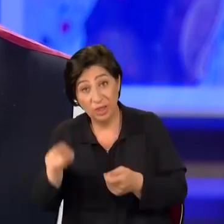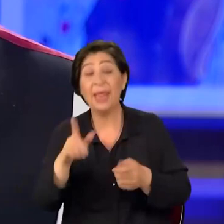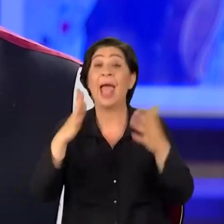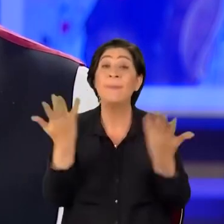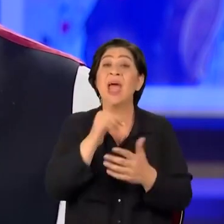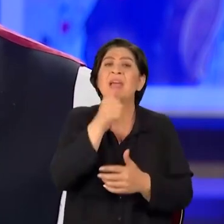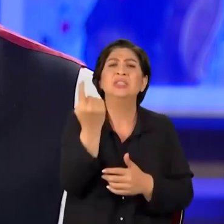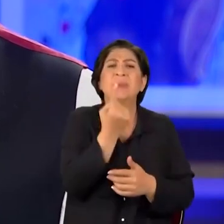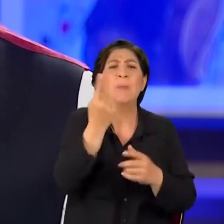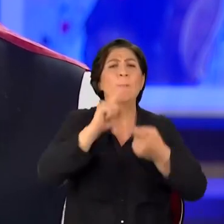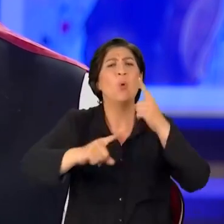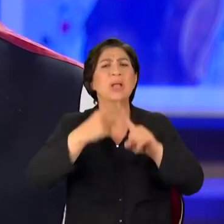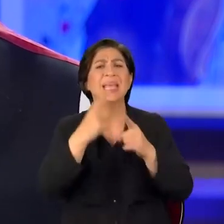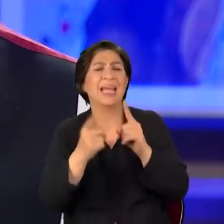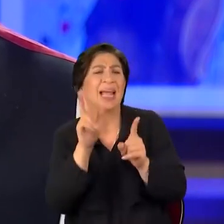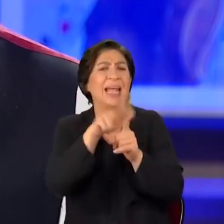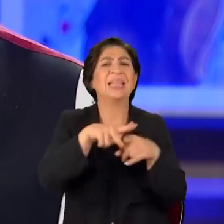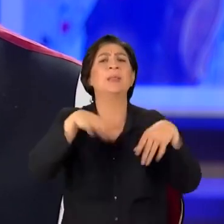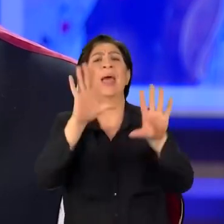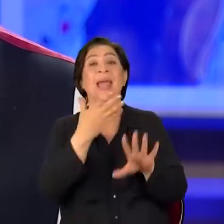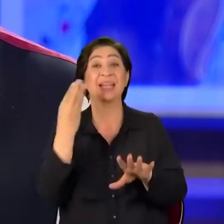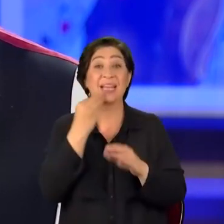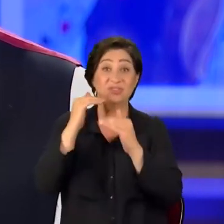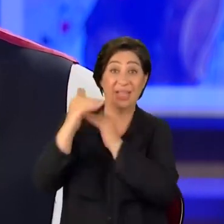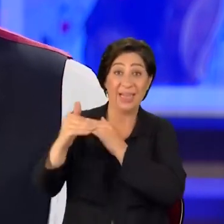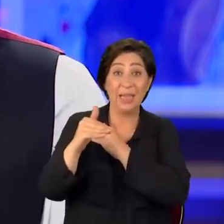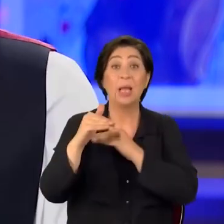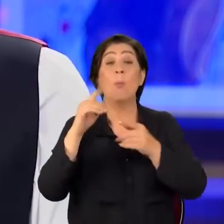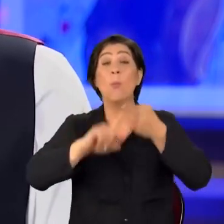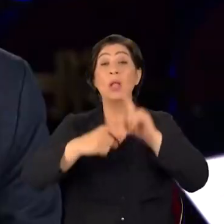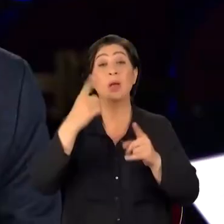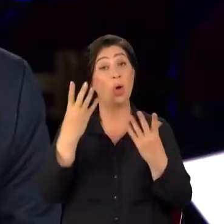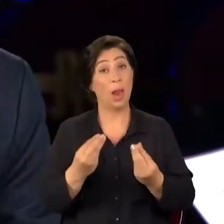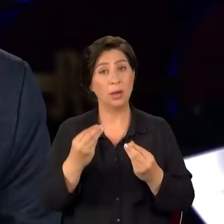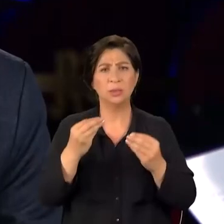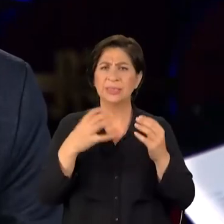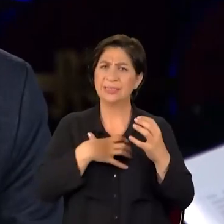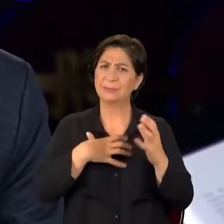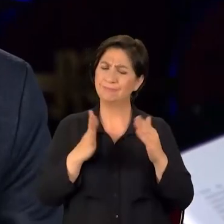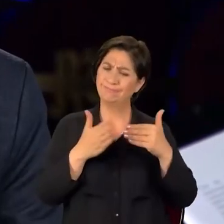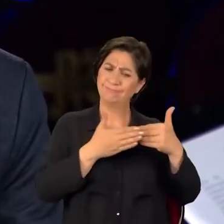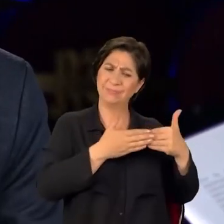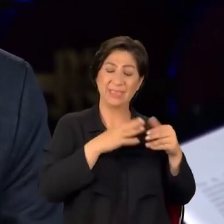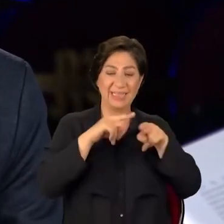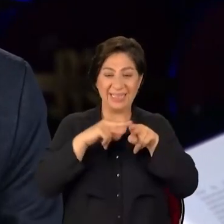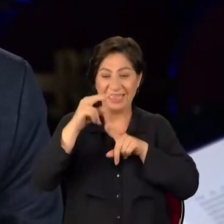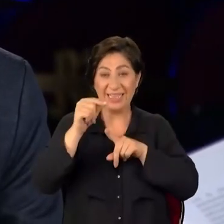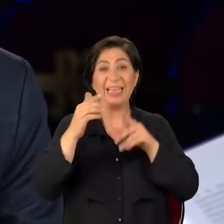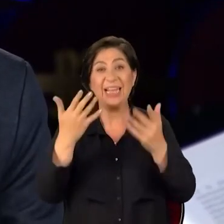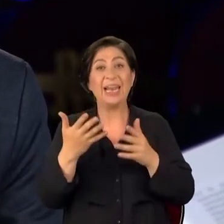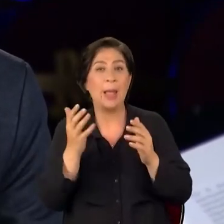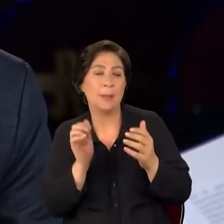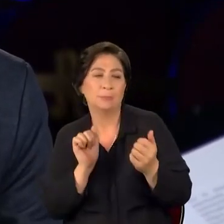hiçbir biçimde siyasi katılım göstermeyen gençlerin politik alanı yozlaşmış, kleantalist yani